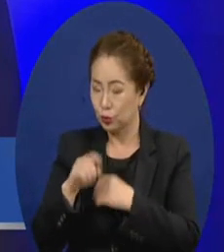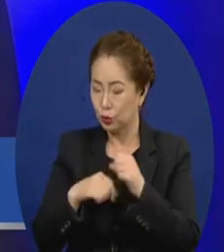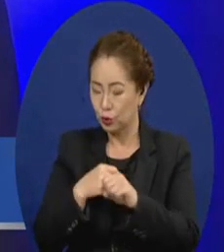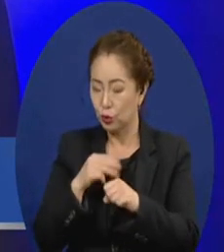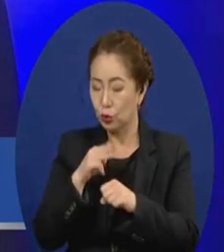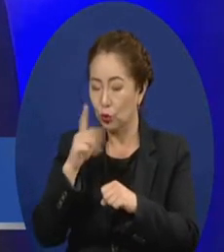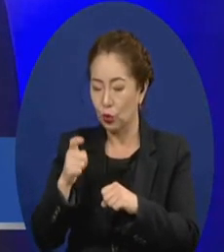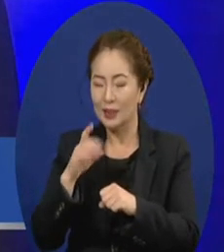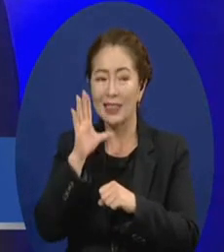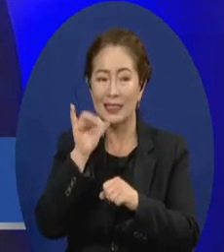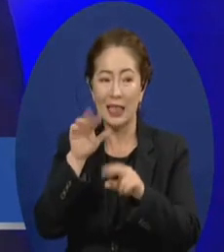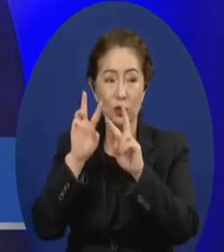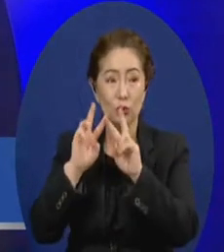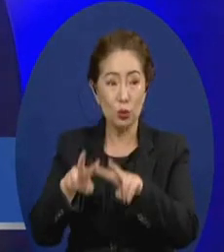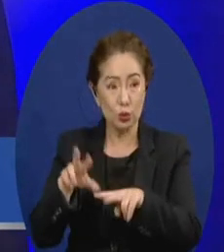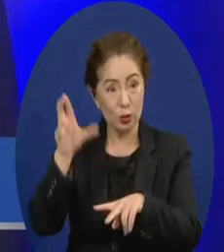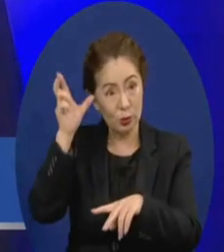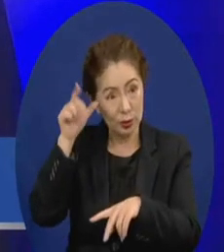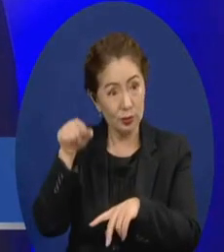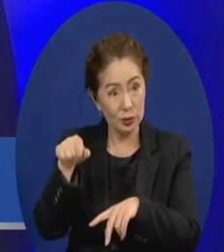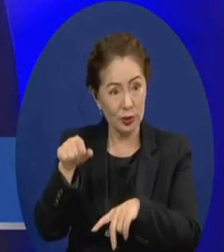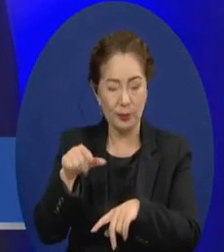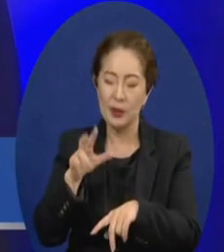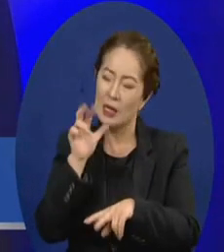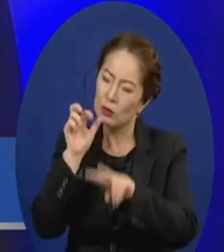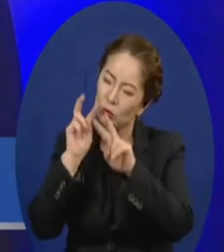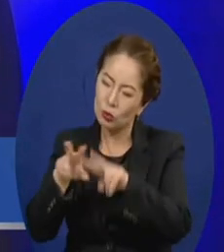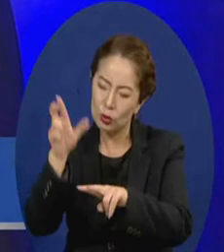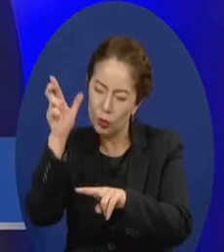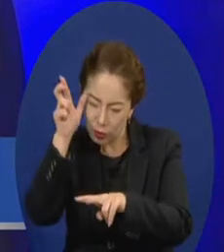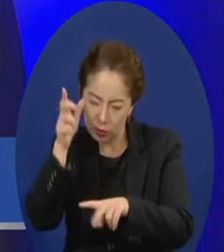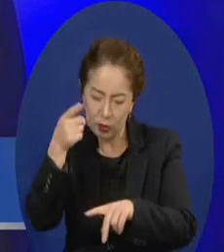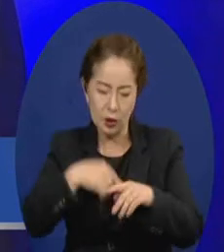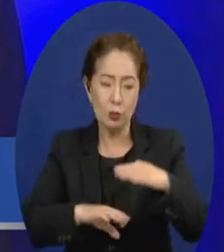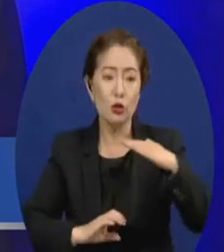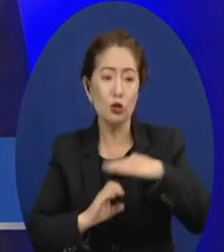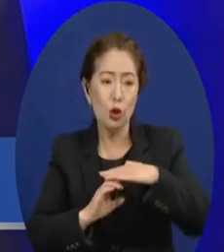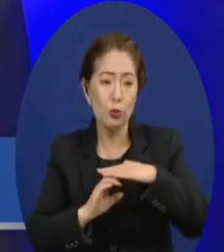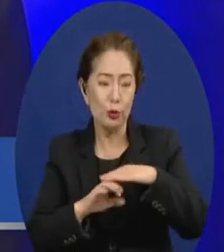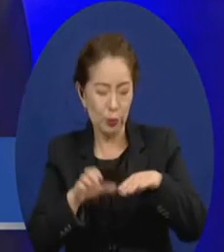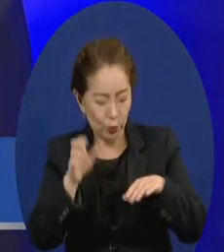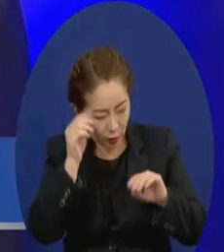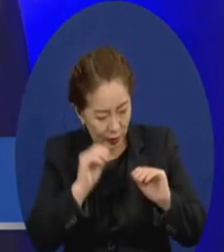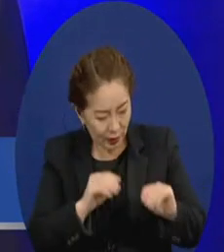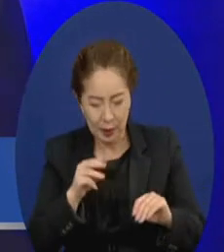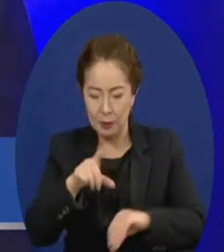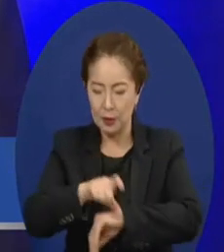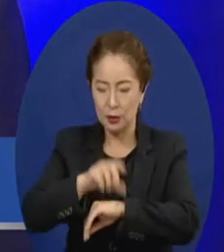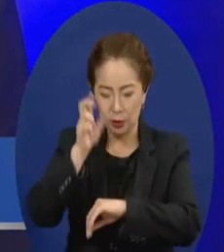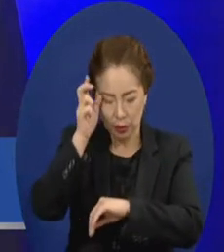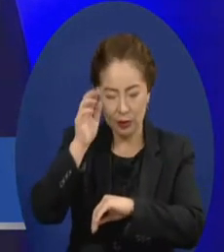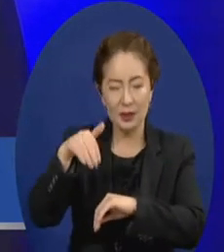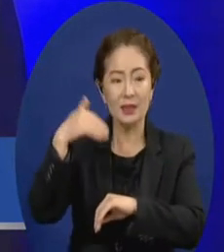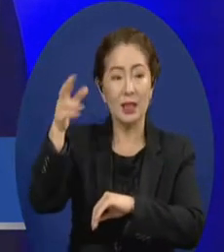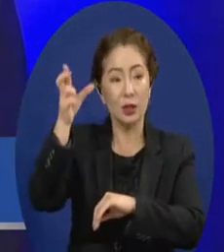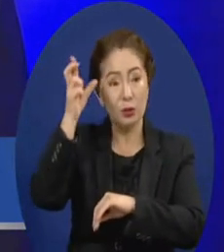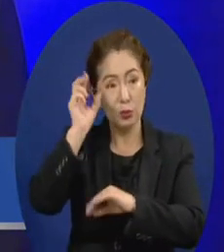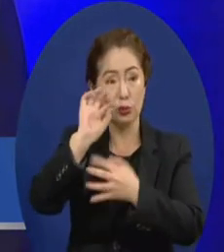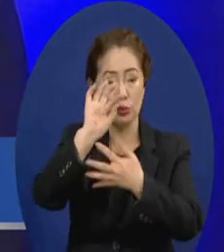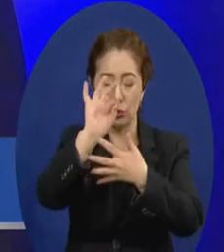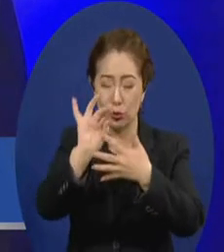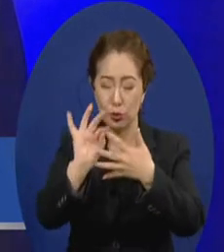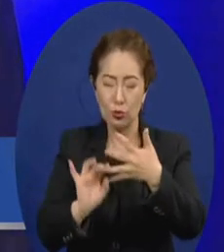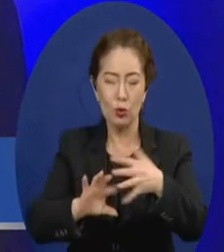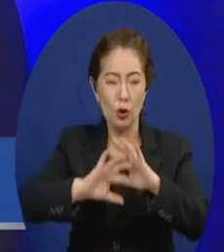насан туршийн боловсрол буюу одоо хүний насан туршийн боловсролоос ахуулаад сургуулийн өмнөх боловсрол, мэрэгжлийн боловсрол, дээд боловсрол, ерөнхий боловсрол гэдэг бүх